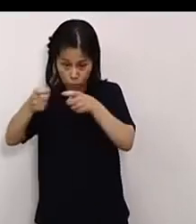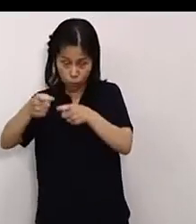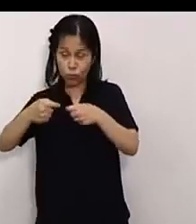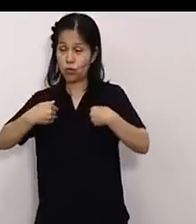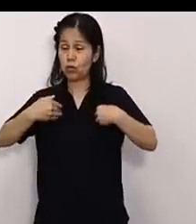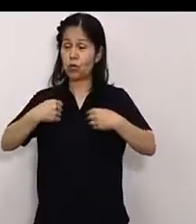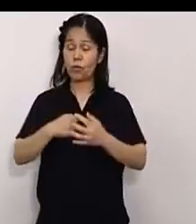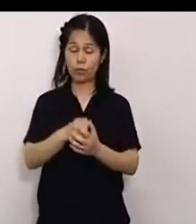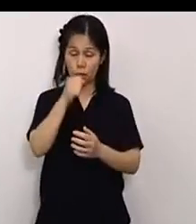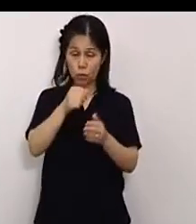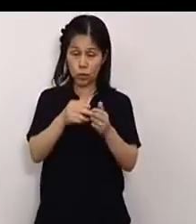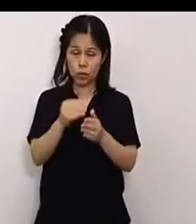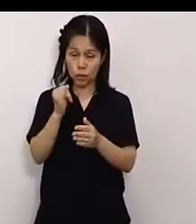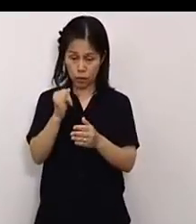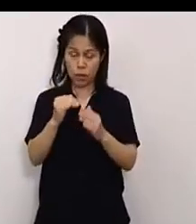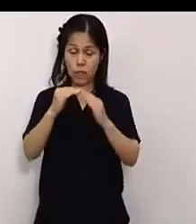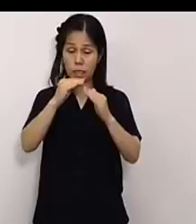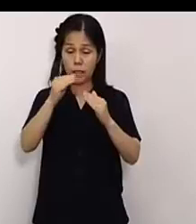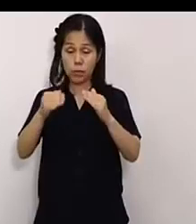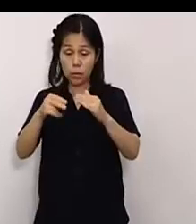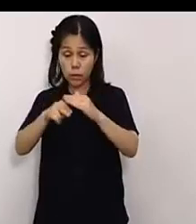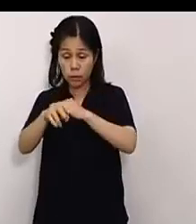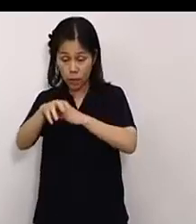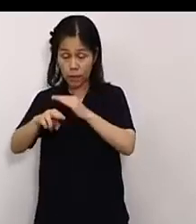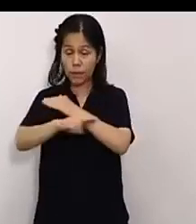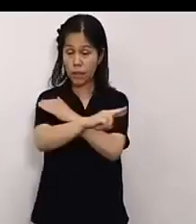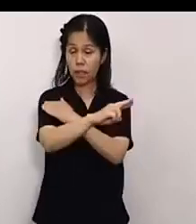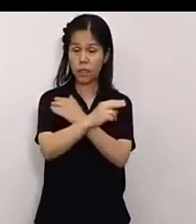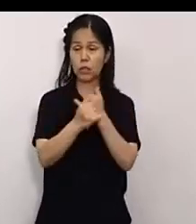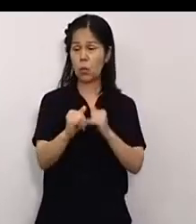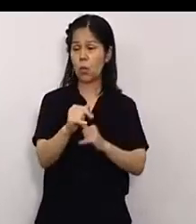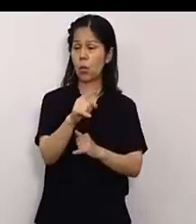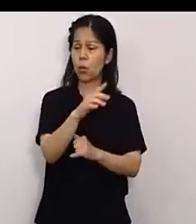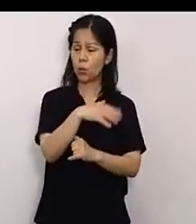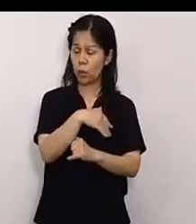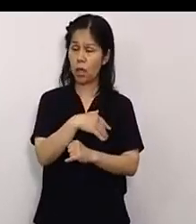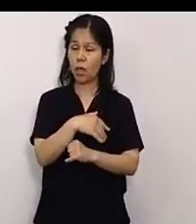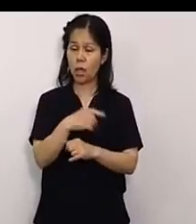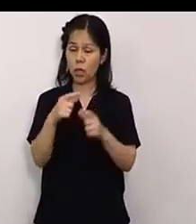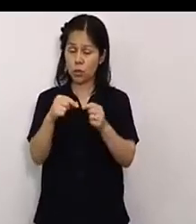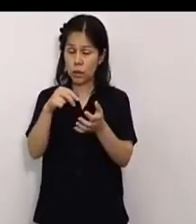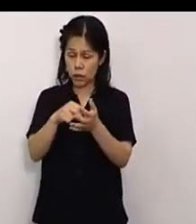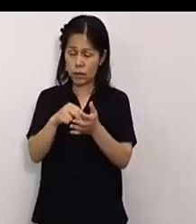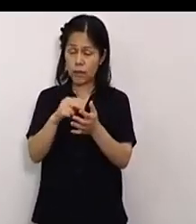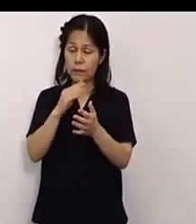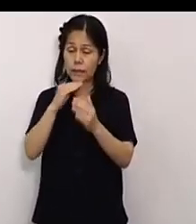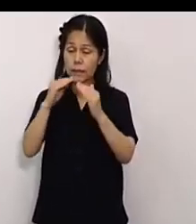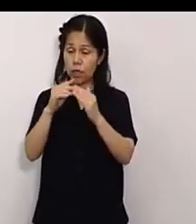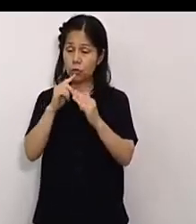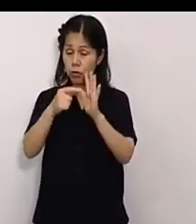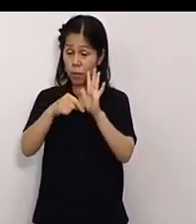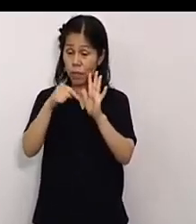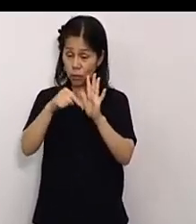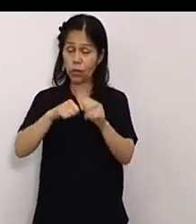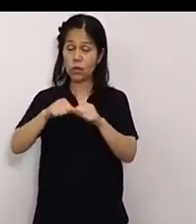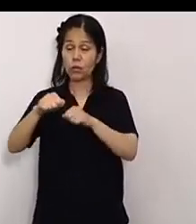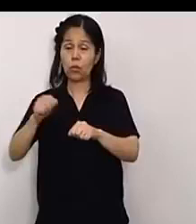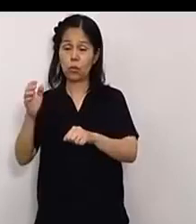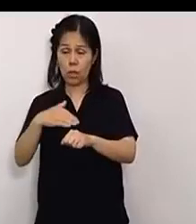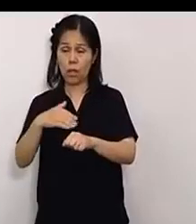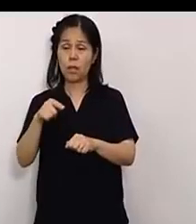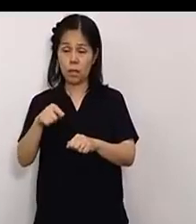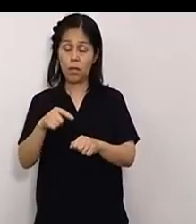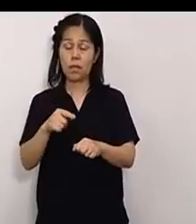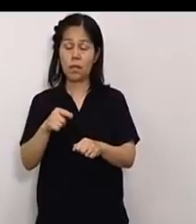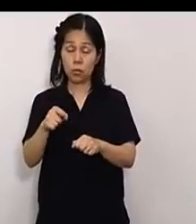吉崎さんが言われたシェルターから逃げてきた人とか、先ほど国たちの実家の活動とかですね、そういう活動